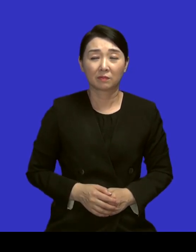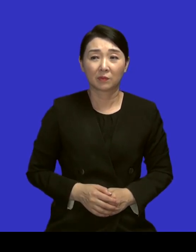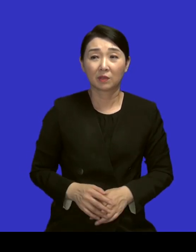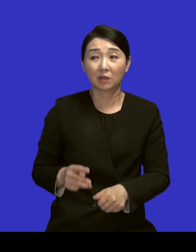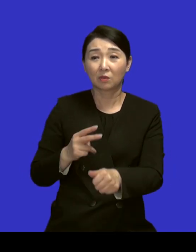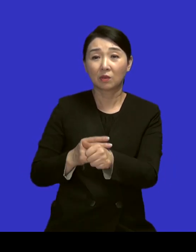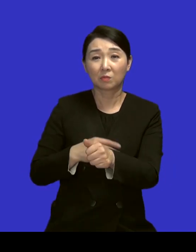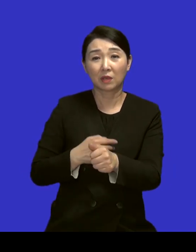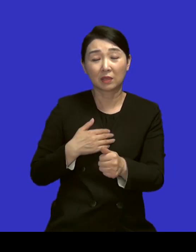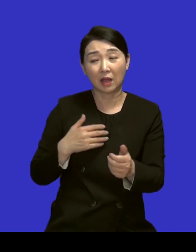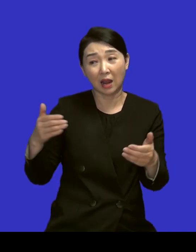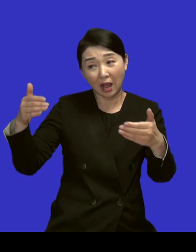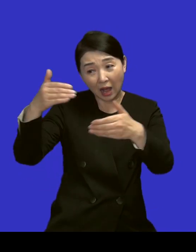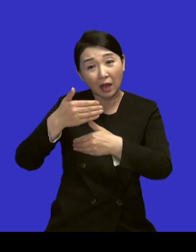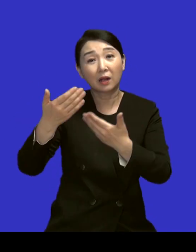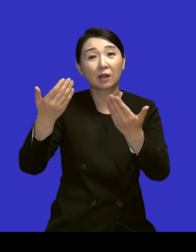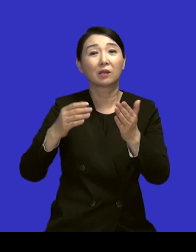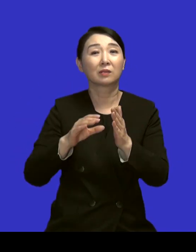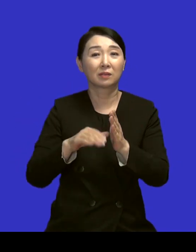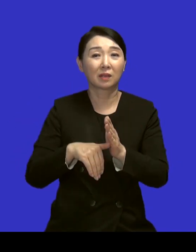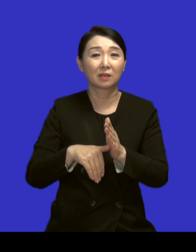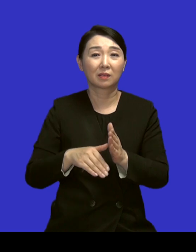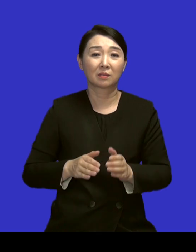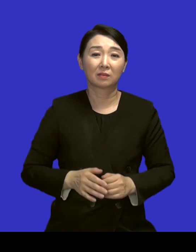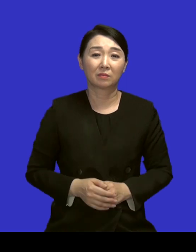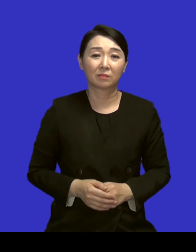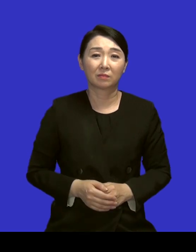저를 안아낸 그 순간